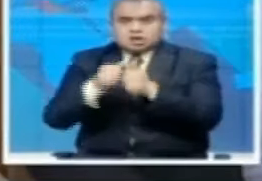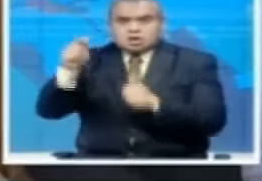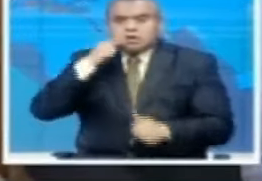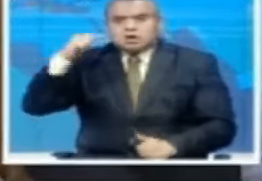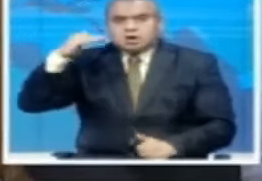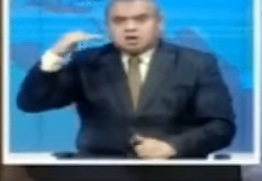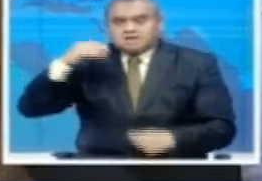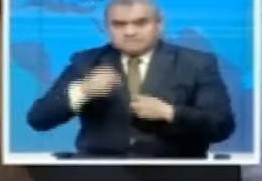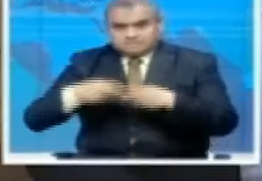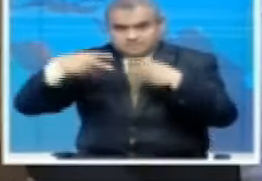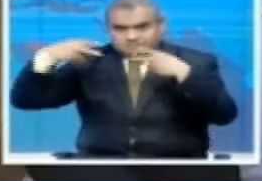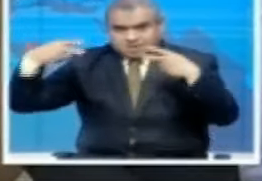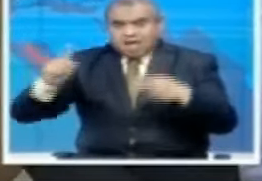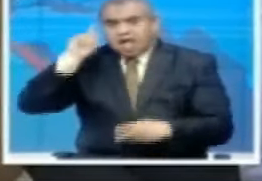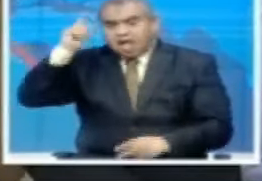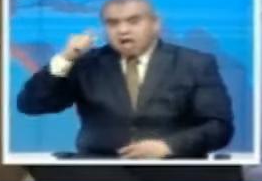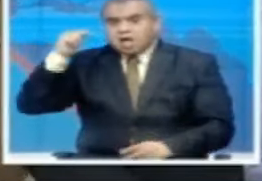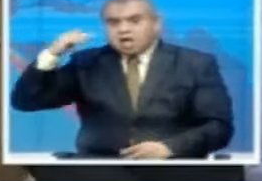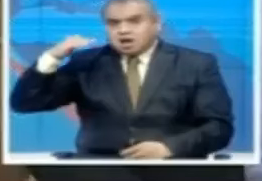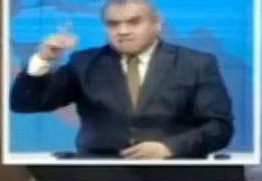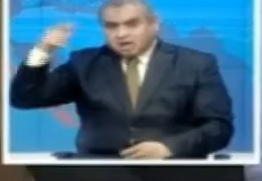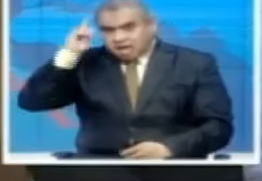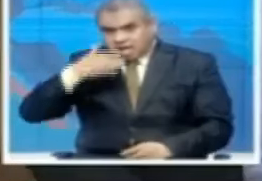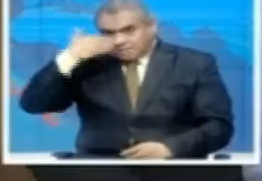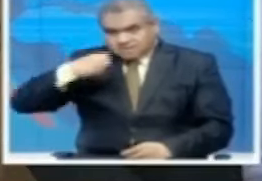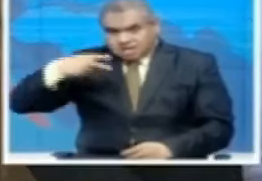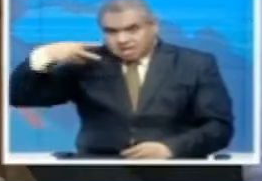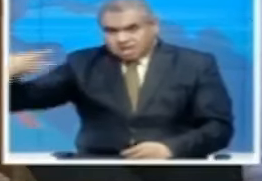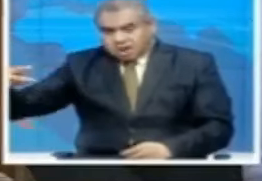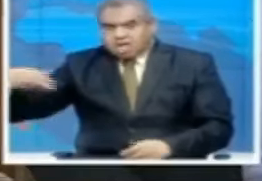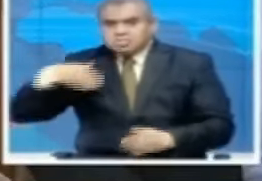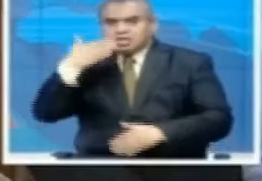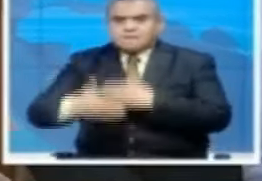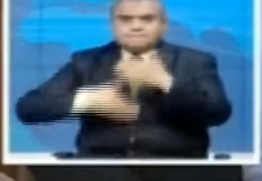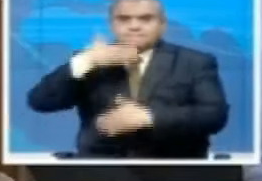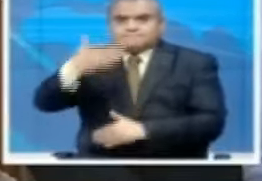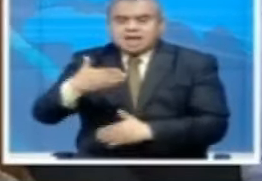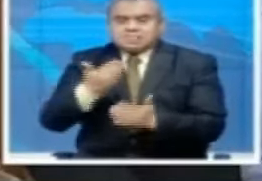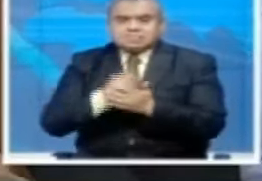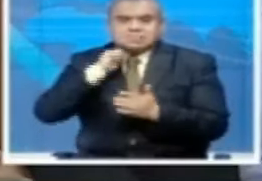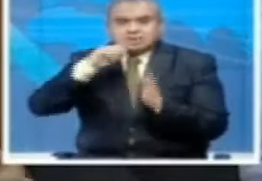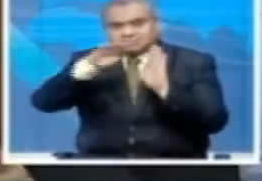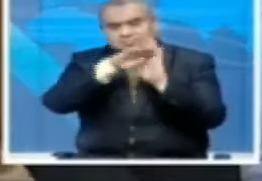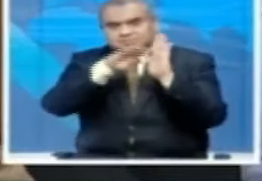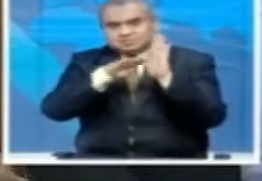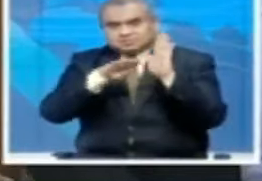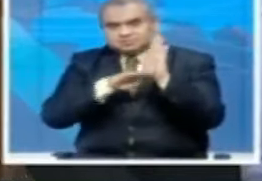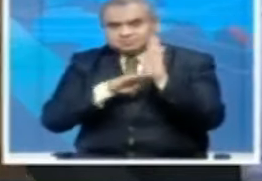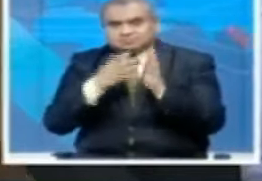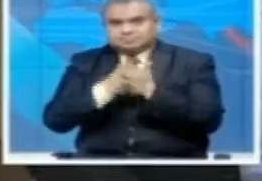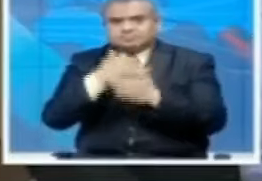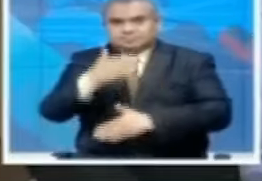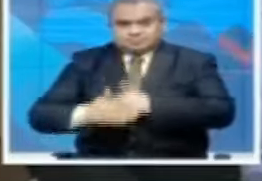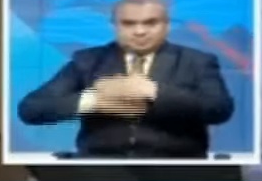ما نخلص من أهالي رفح بالكامل، ونبدأ بعد كده طبقا لتسلسل المراحل نخش